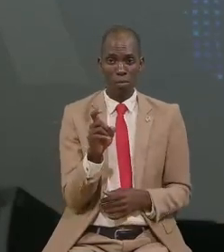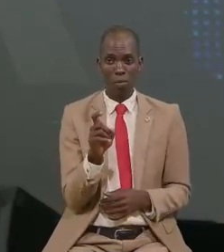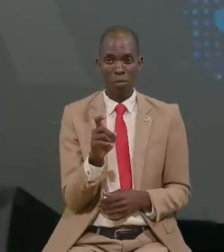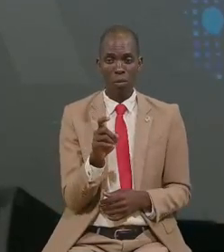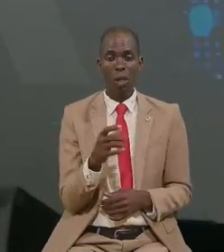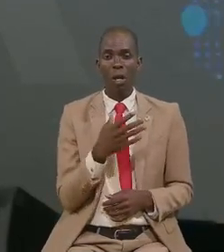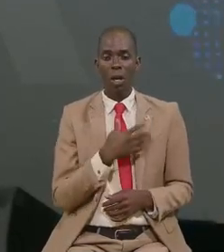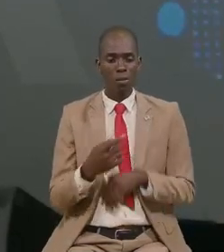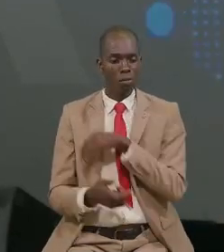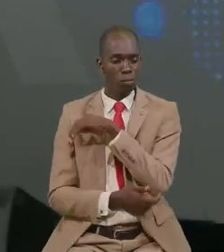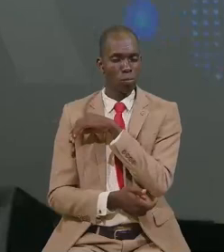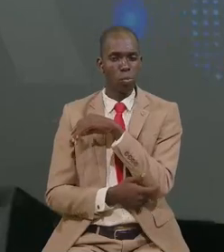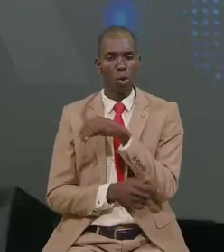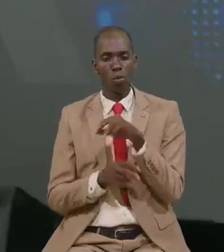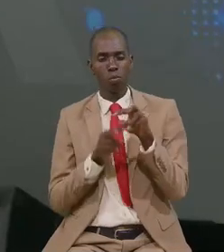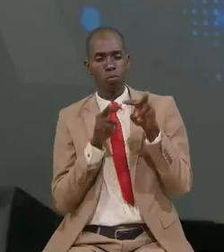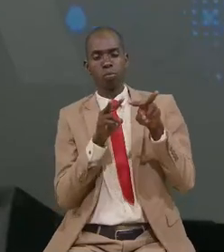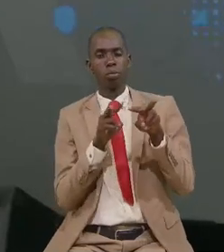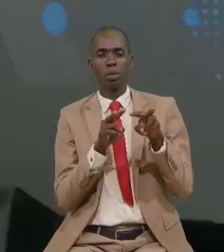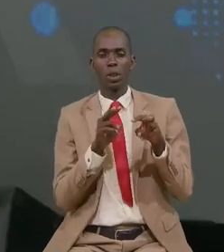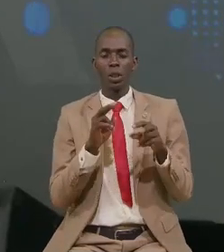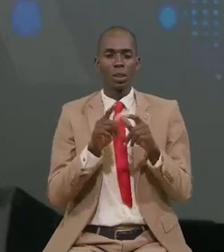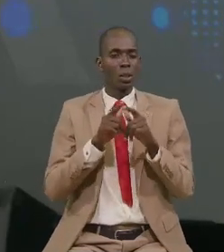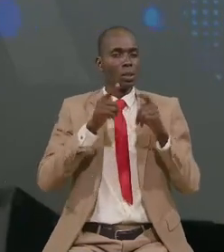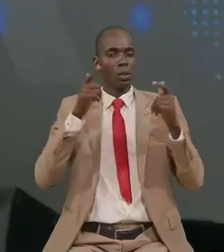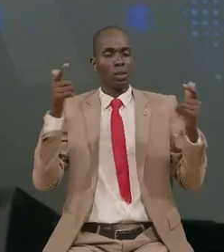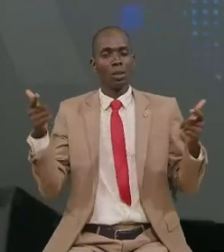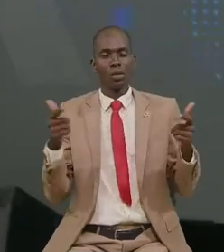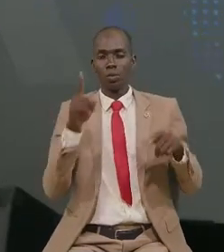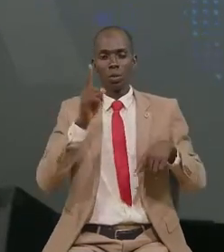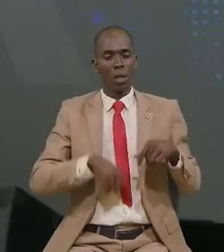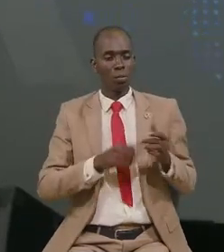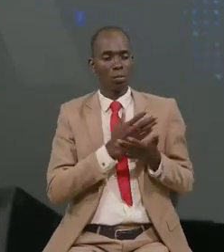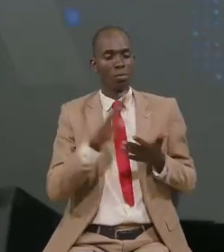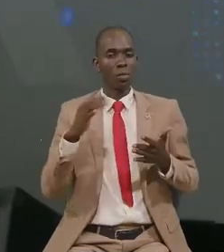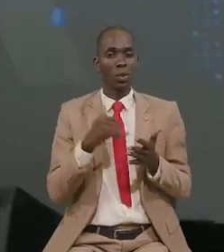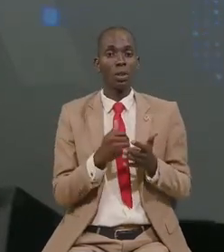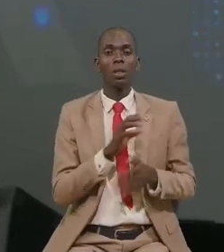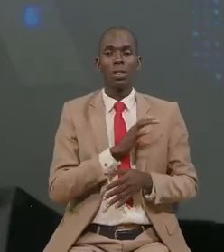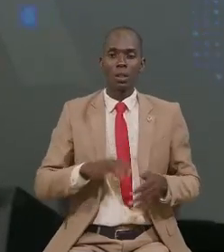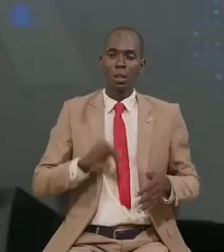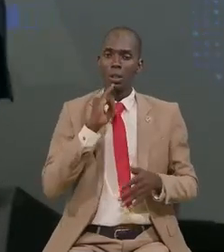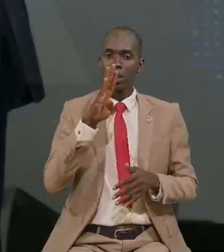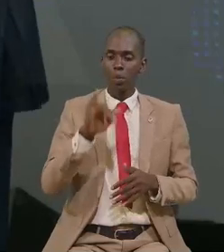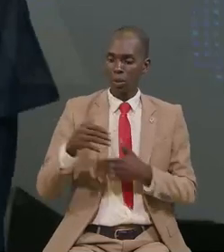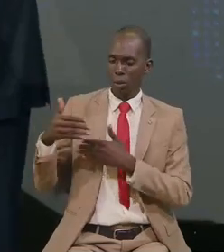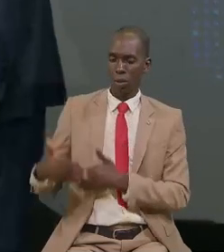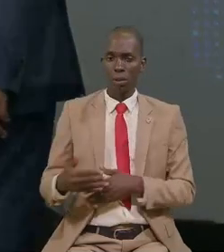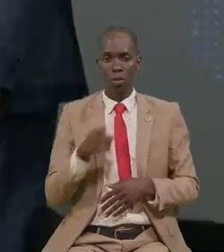et la tentation semble irrésistible. Christ est là, tu es enfant de